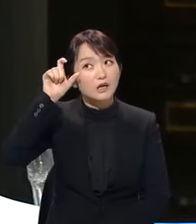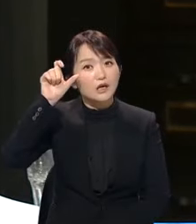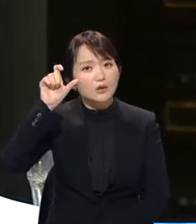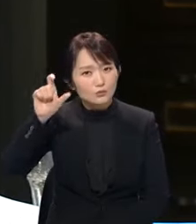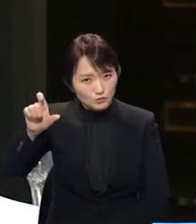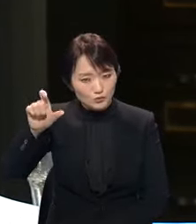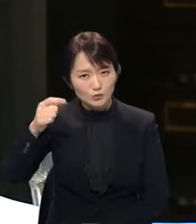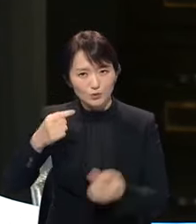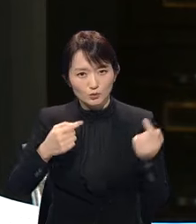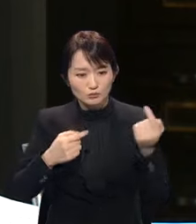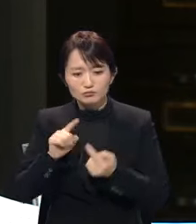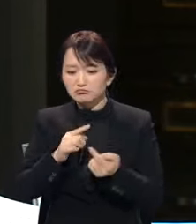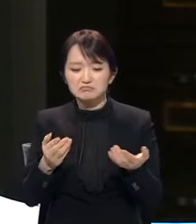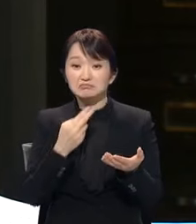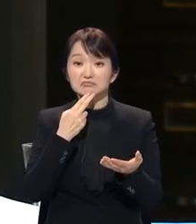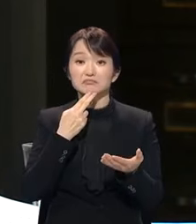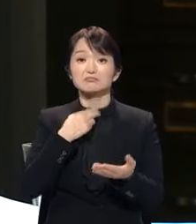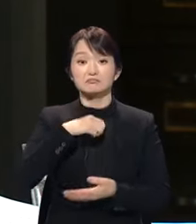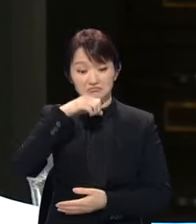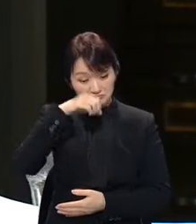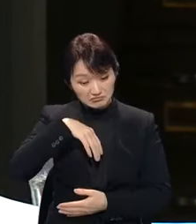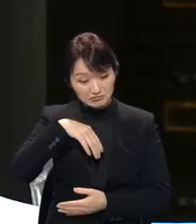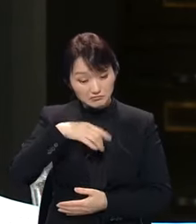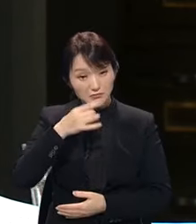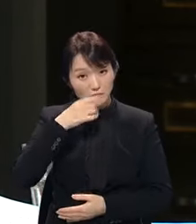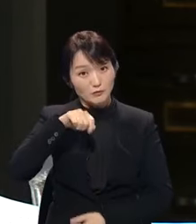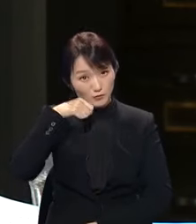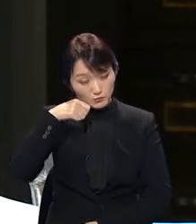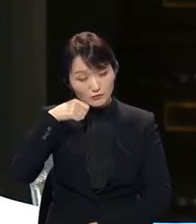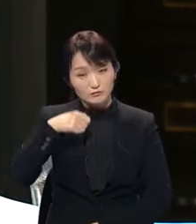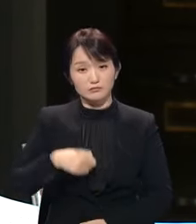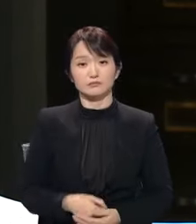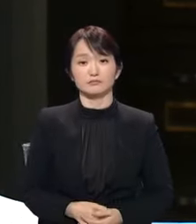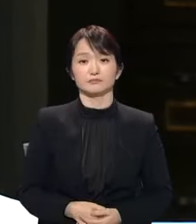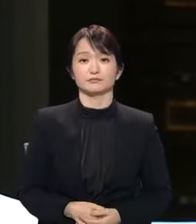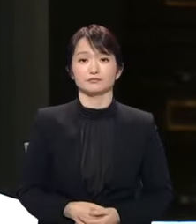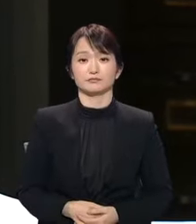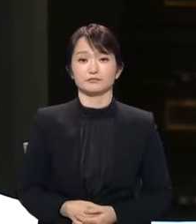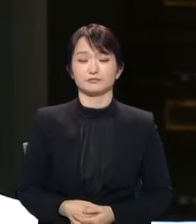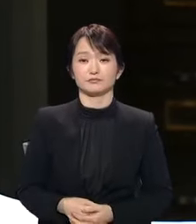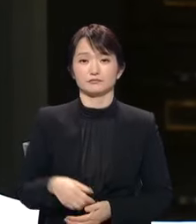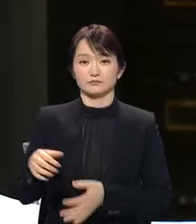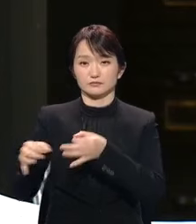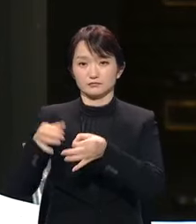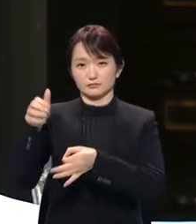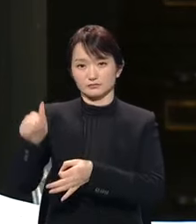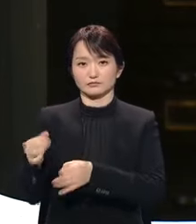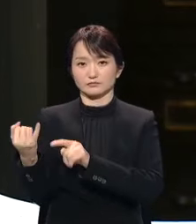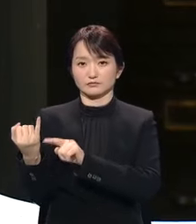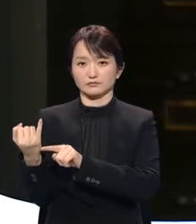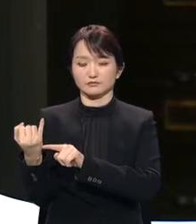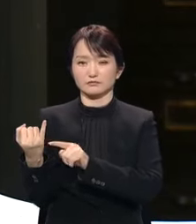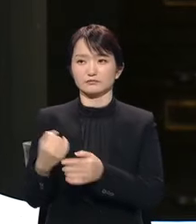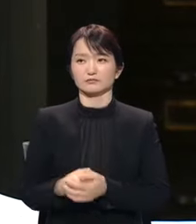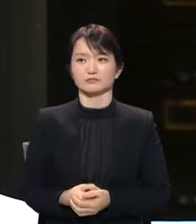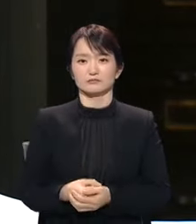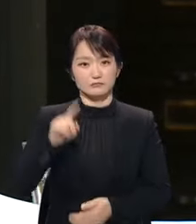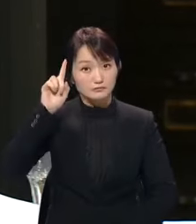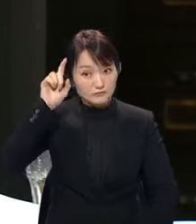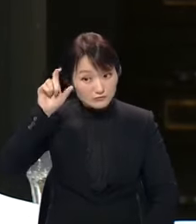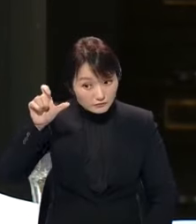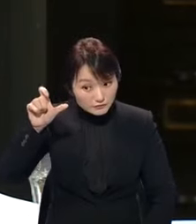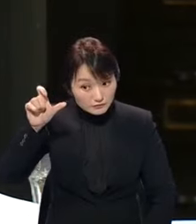나타나서 아무 일도 없었다는 듯 태연하게 이렇게 밥만 먹더랍니다. 자, 사장님은 뭐가 됐든 보름 뒤에